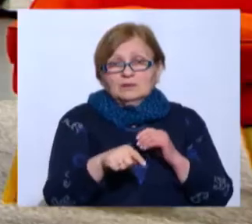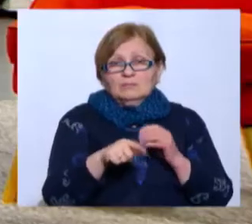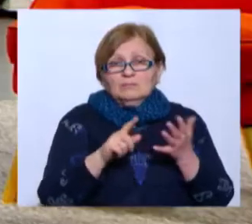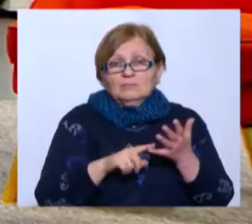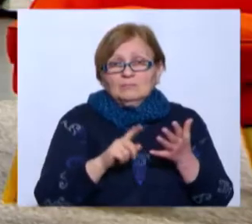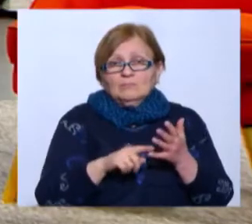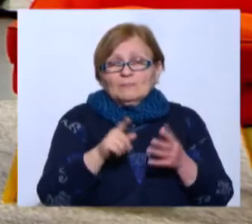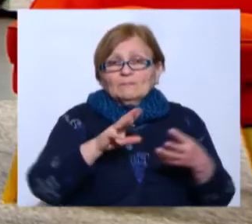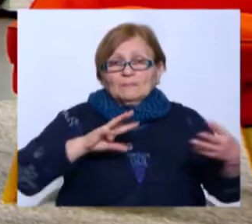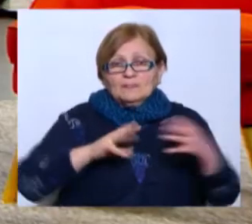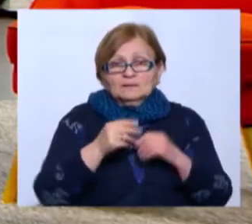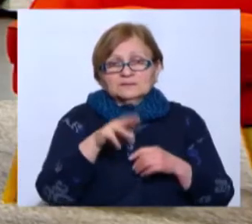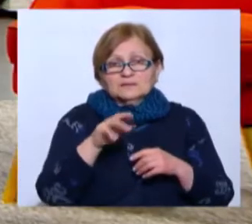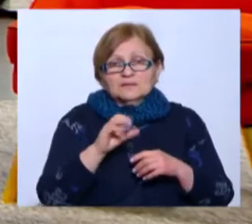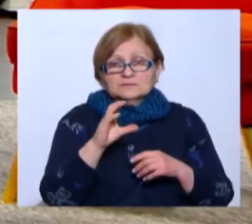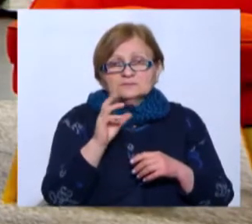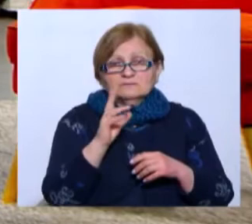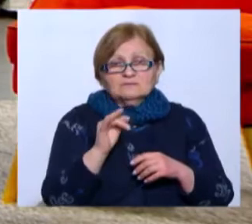თხზულებისა, ეს არის დასკვნითი ეტაპი.